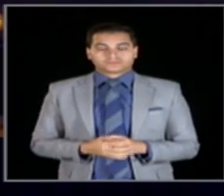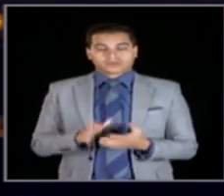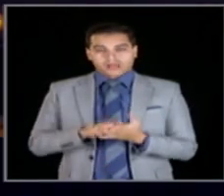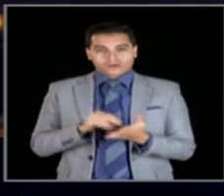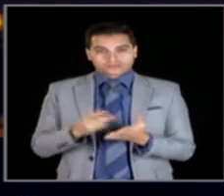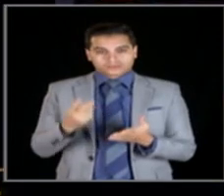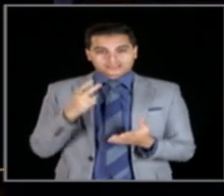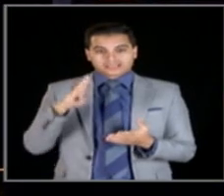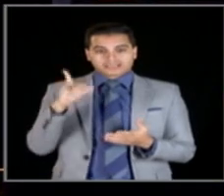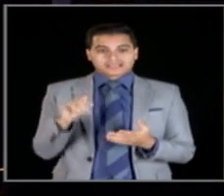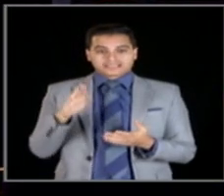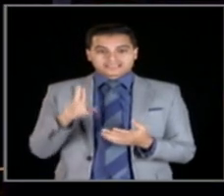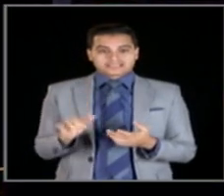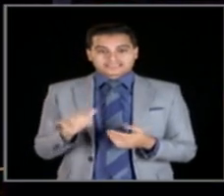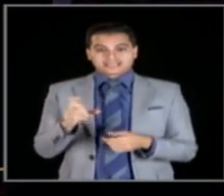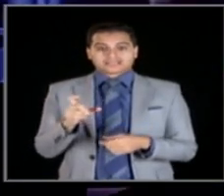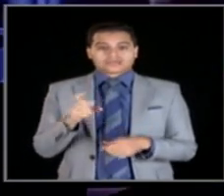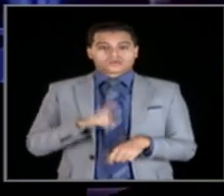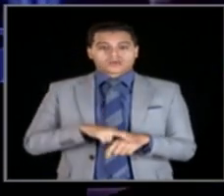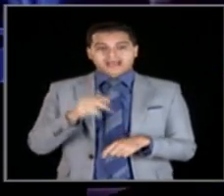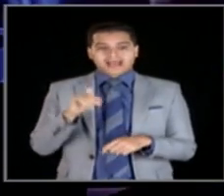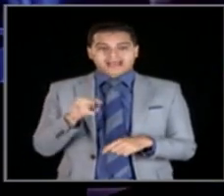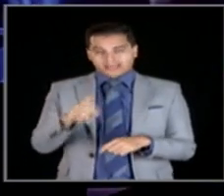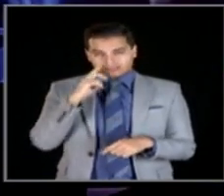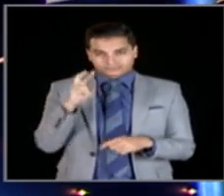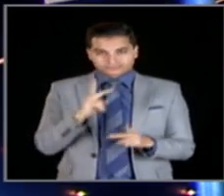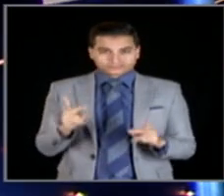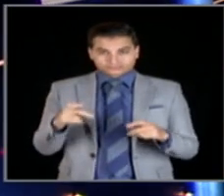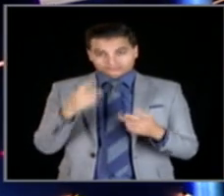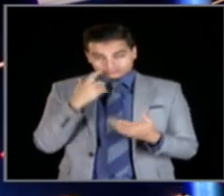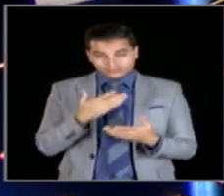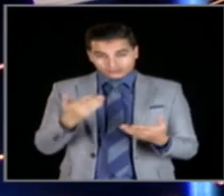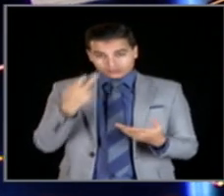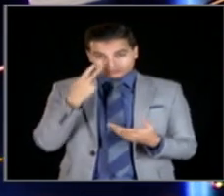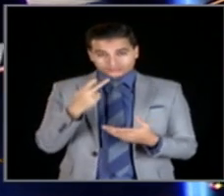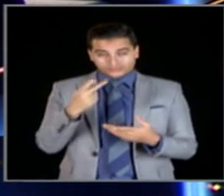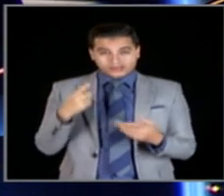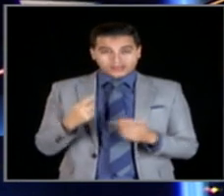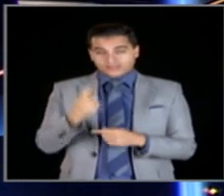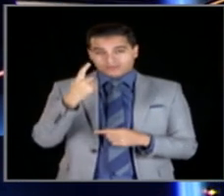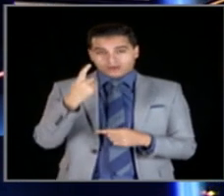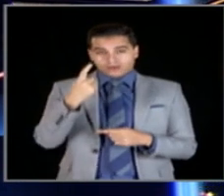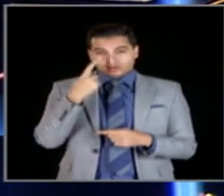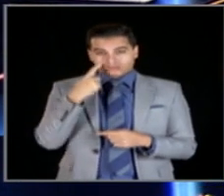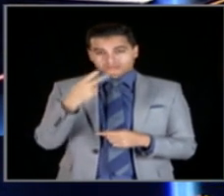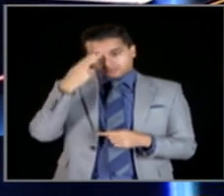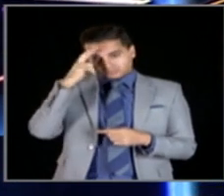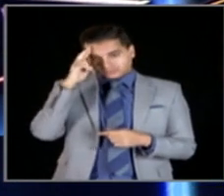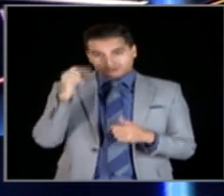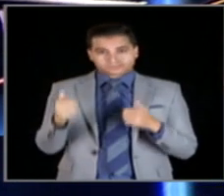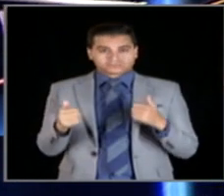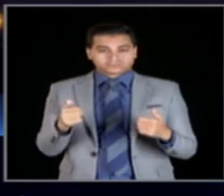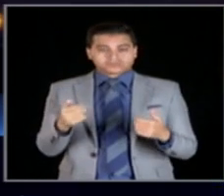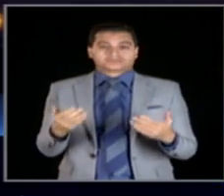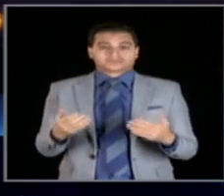أول اتنين كريستين وآية، آية وكريستين، وهنشوف الهدف الأول لصالح